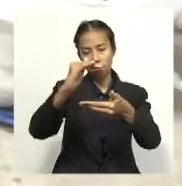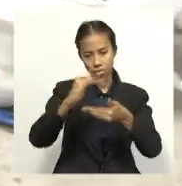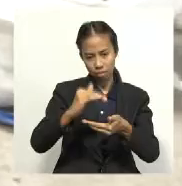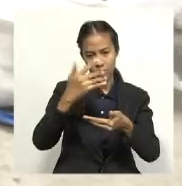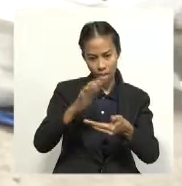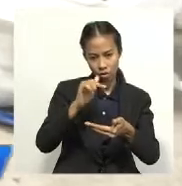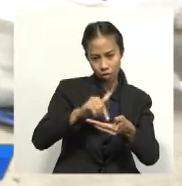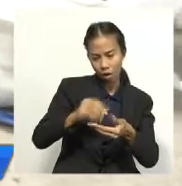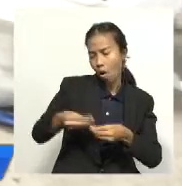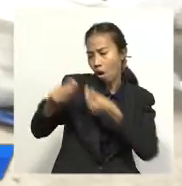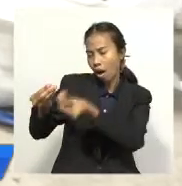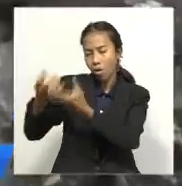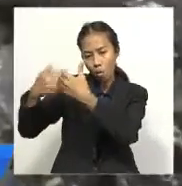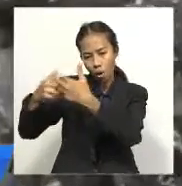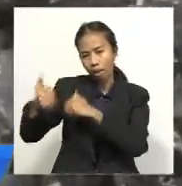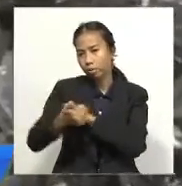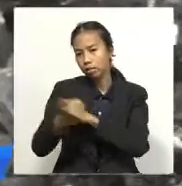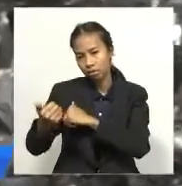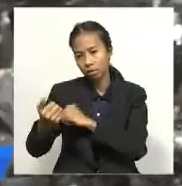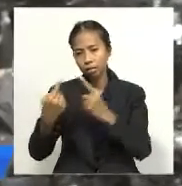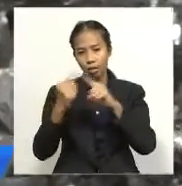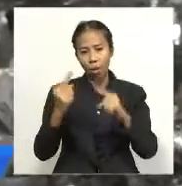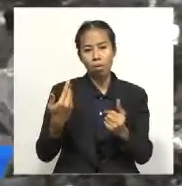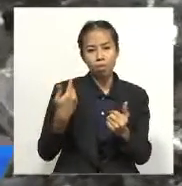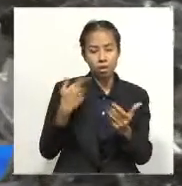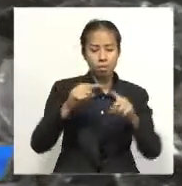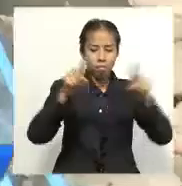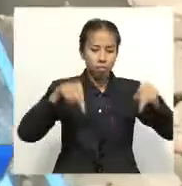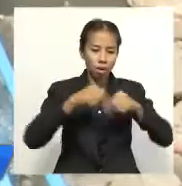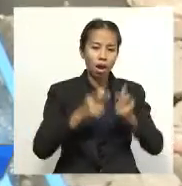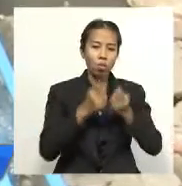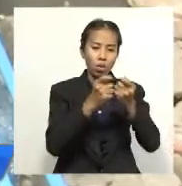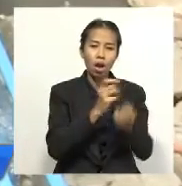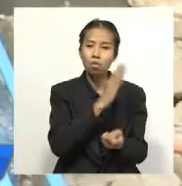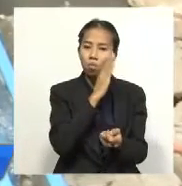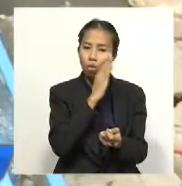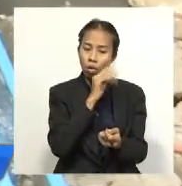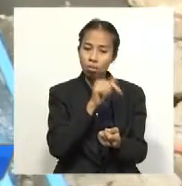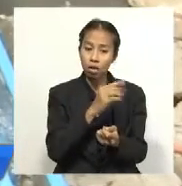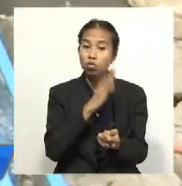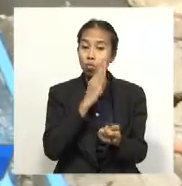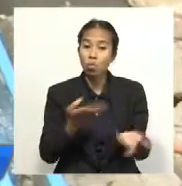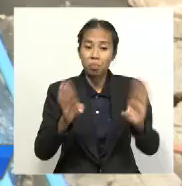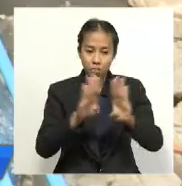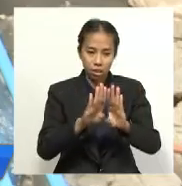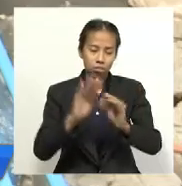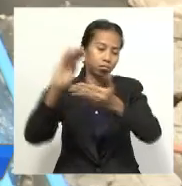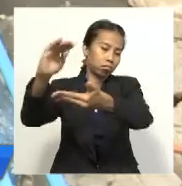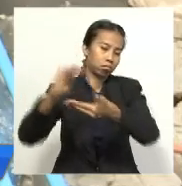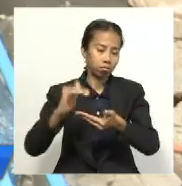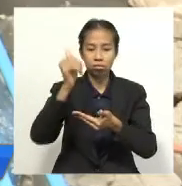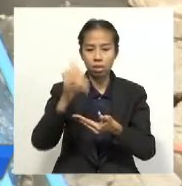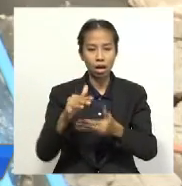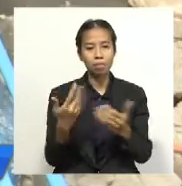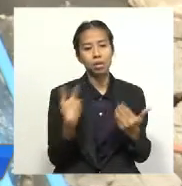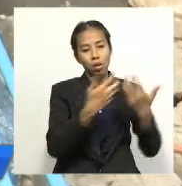งานอื่นและมีใบสำแดงที่เป็นเท็จเท่ากับว่าเมื่อโรงงานปิดก็ไม่สามารถนำเข้าขยะอิเล็กทรอนิกส์ได้อีกส่วนโรงงานอีก2แห่งนะครับยังค